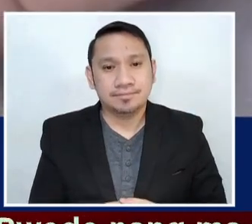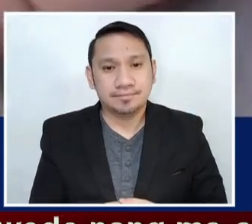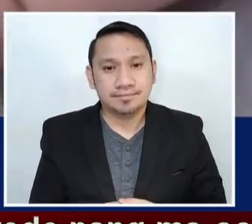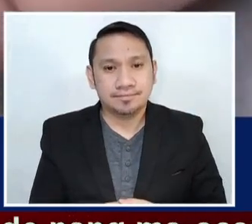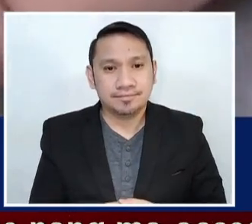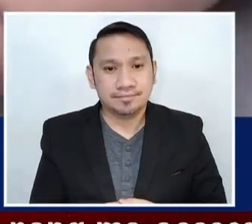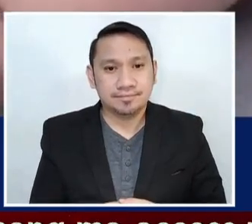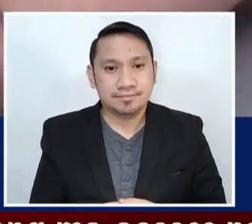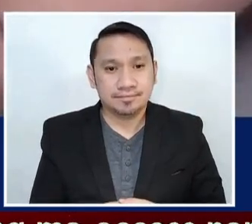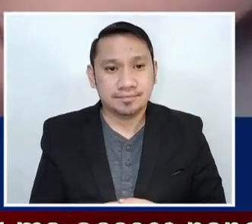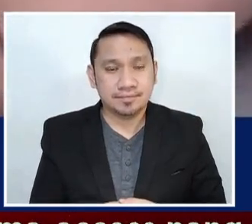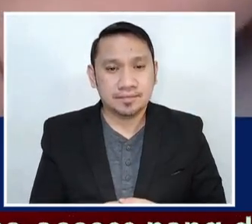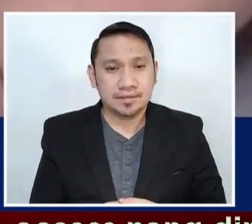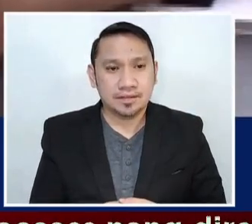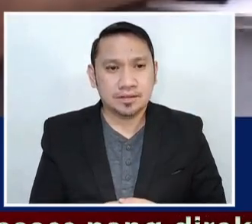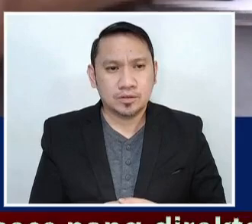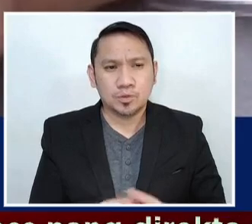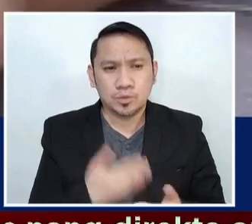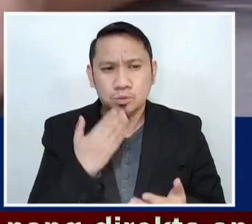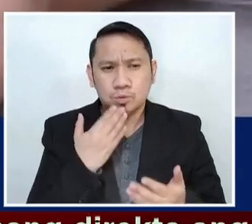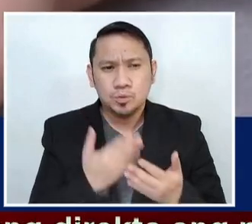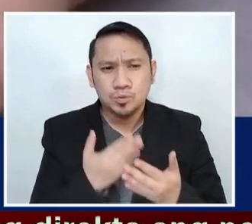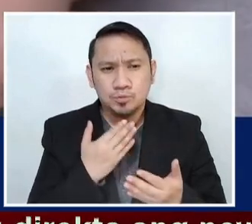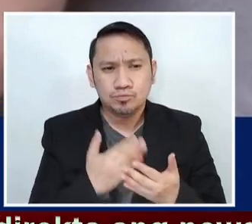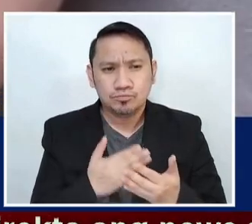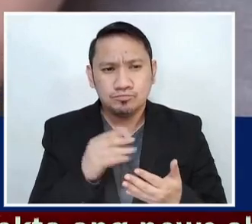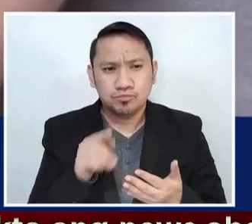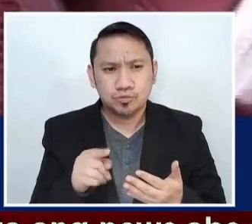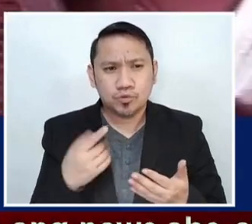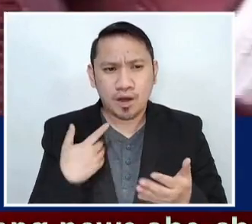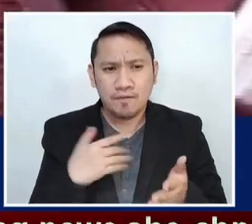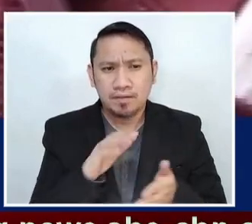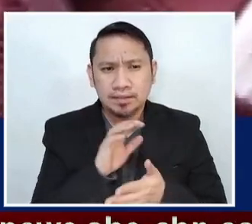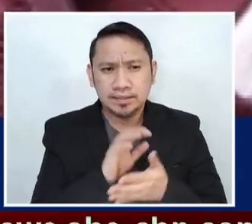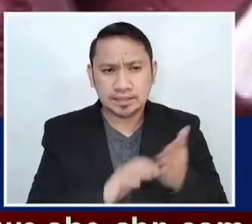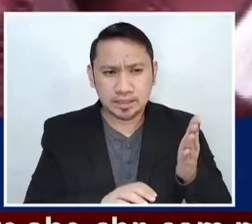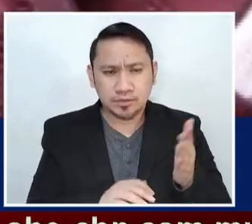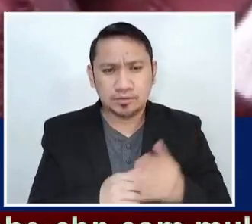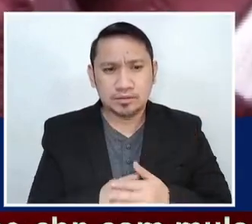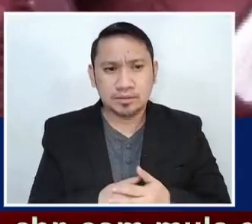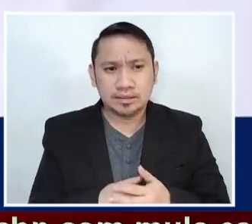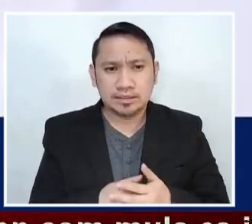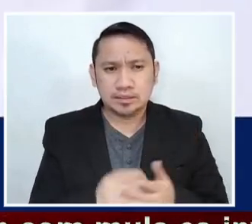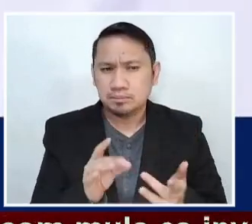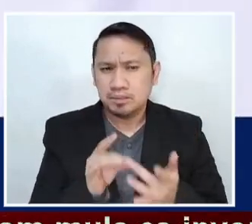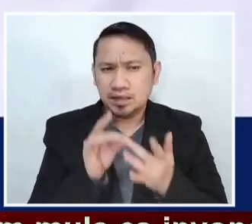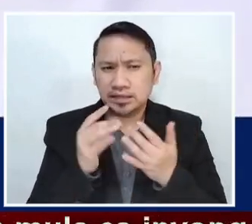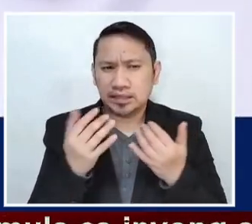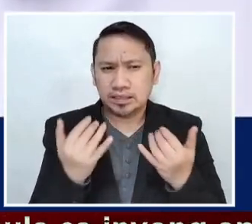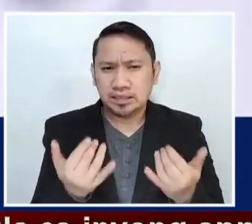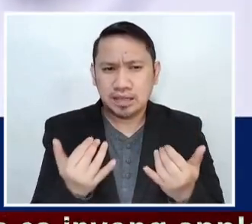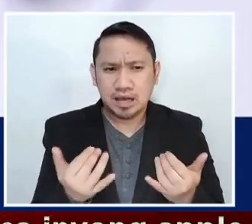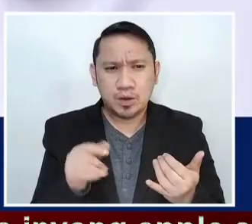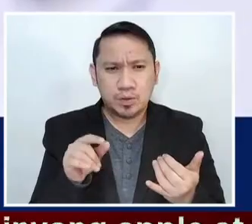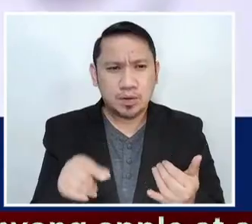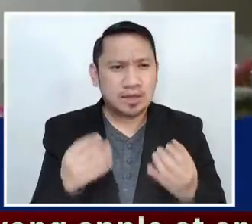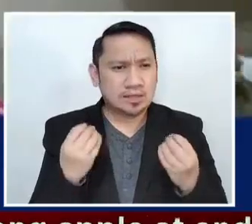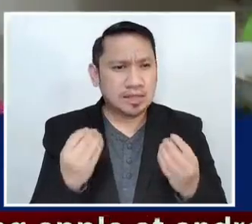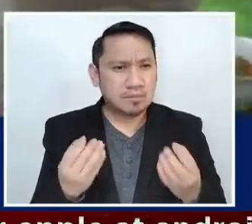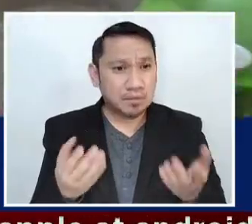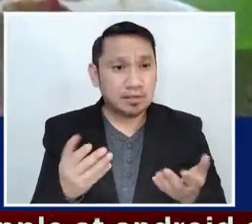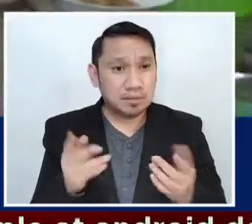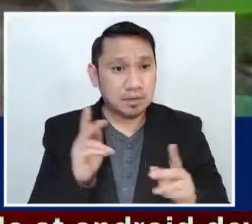consumercare@dti.gov.ph. Malaking bagay sana ang pagpapatupad ng diskwento, lalo ngayong mas marami na ang nasasanay mamili